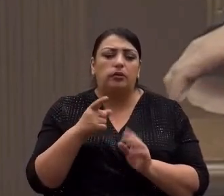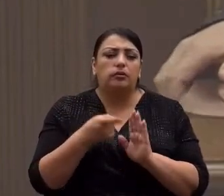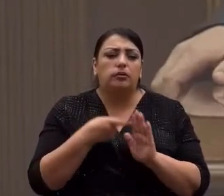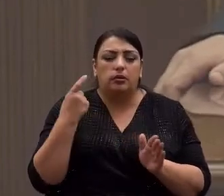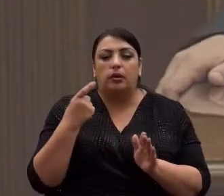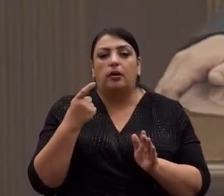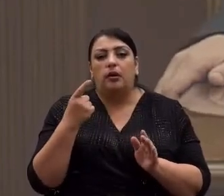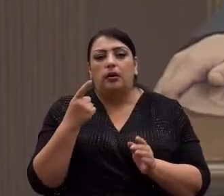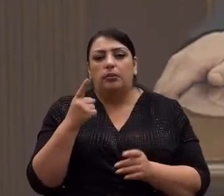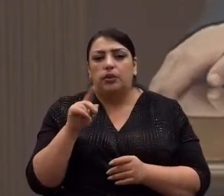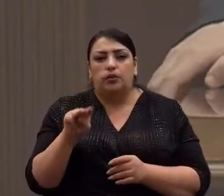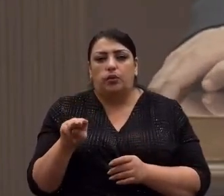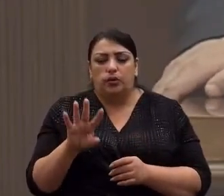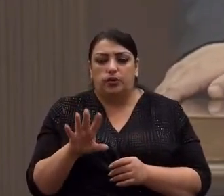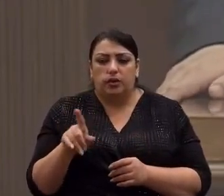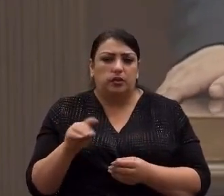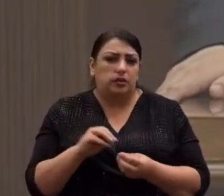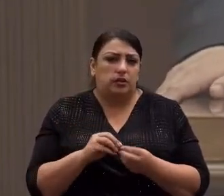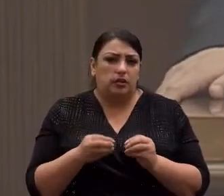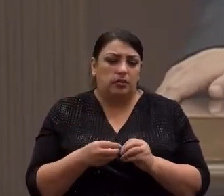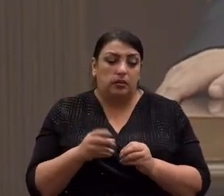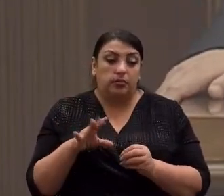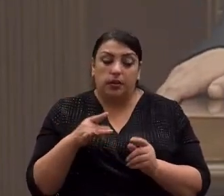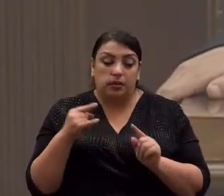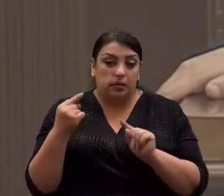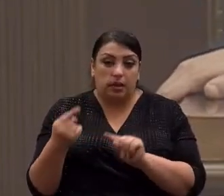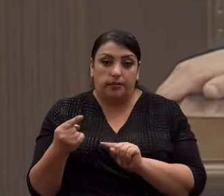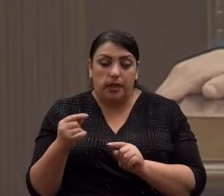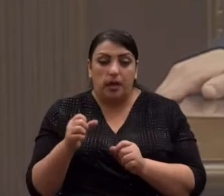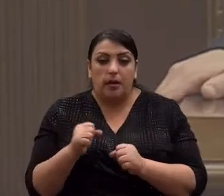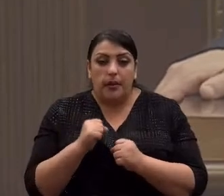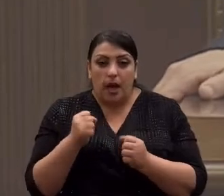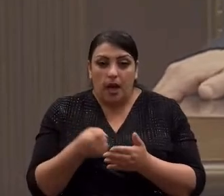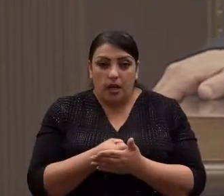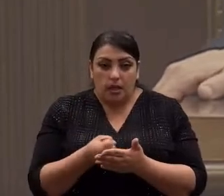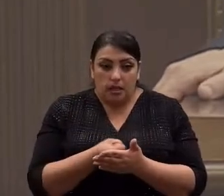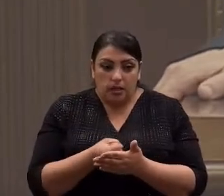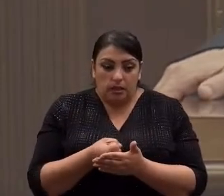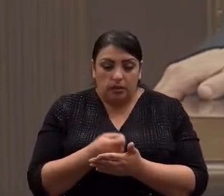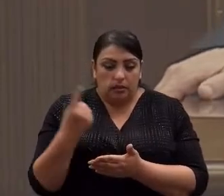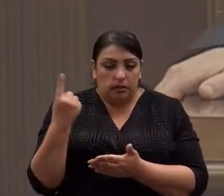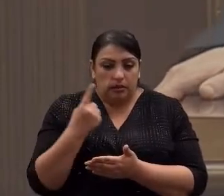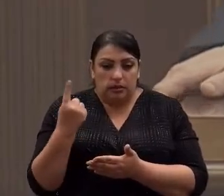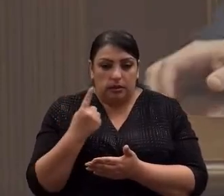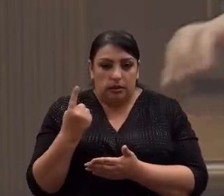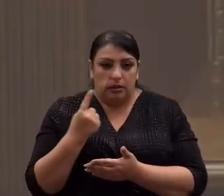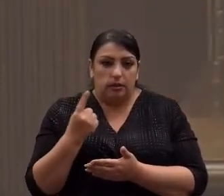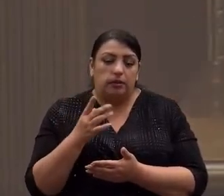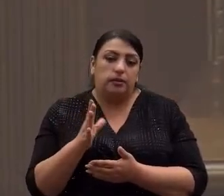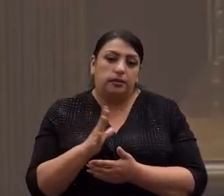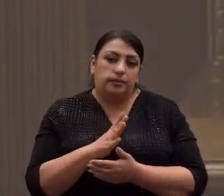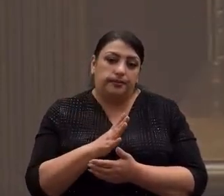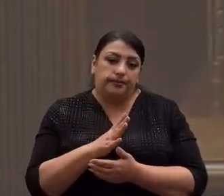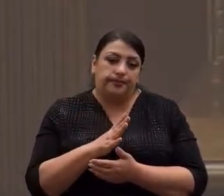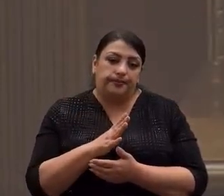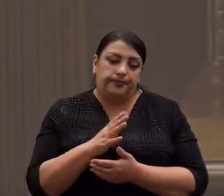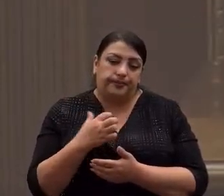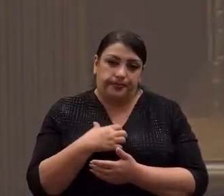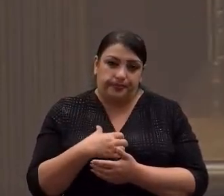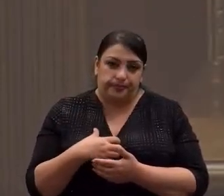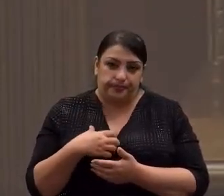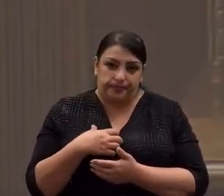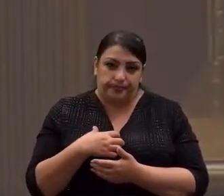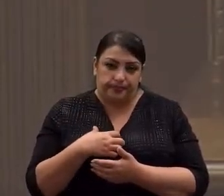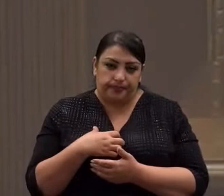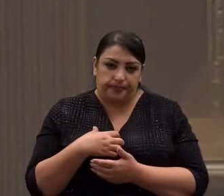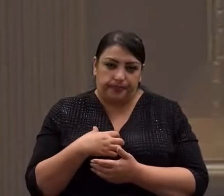չի, բայց այդտեղ չի խնդիրը, թմրամիջոցների դեմ պայքարը, դա մեր առաջնահերթությունները, և ես քննարկումների մեջ շատ կարևոր է,